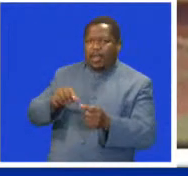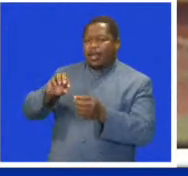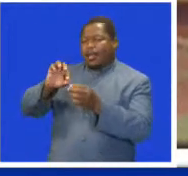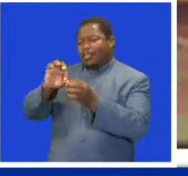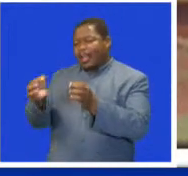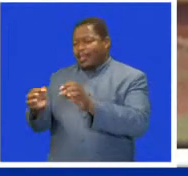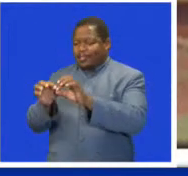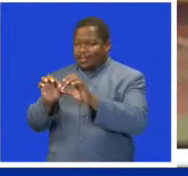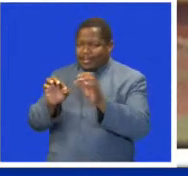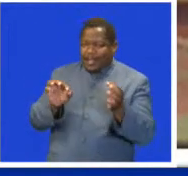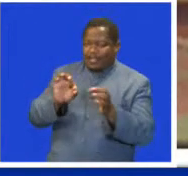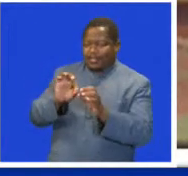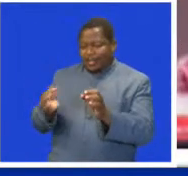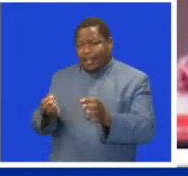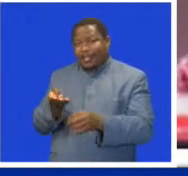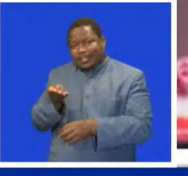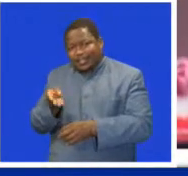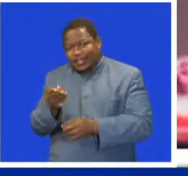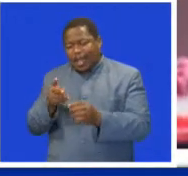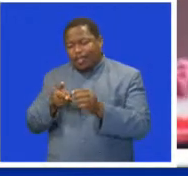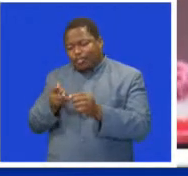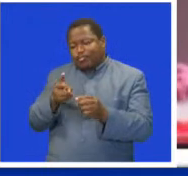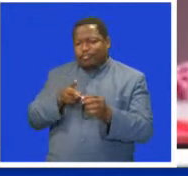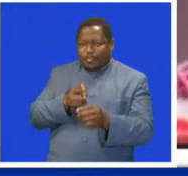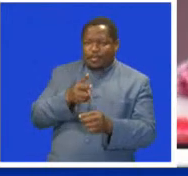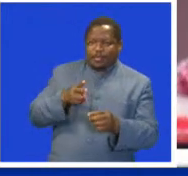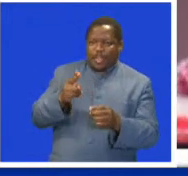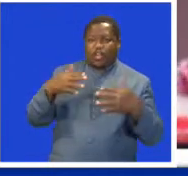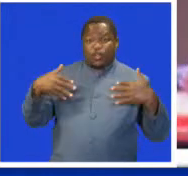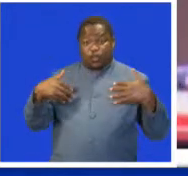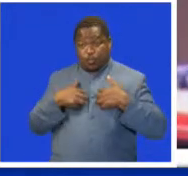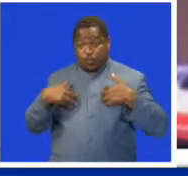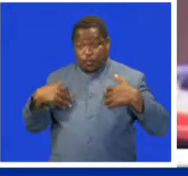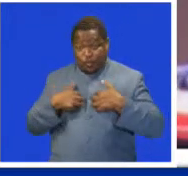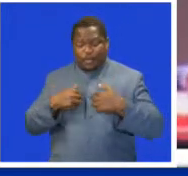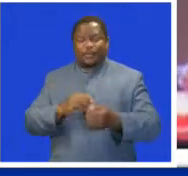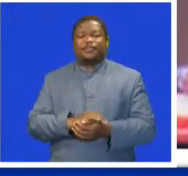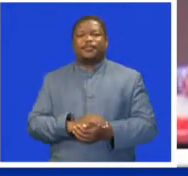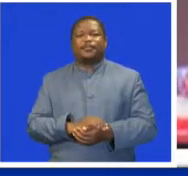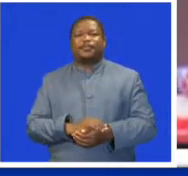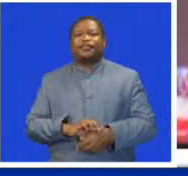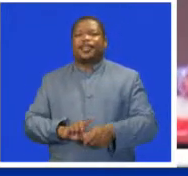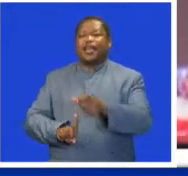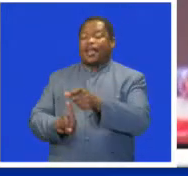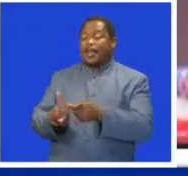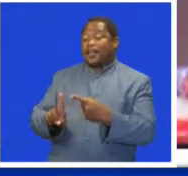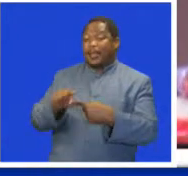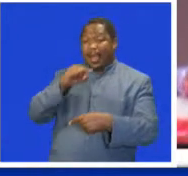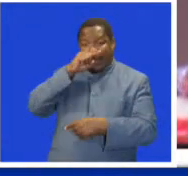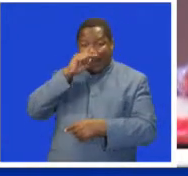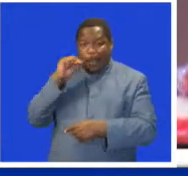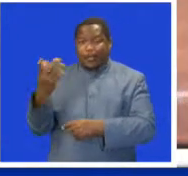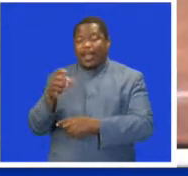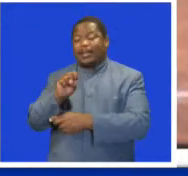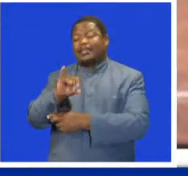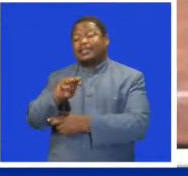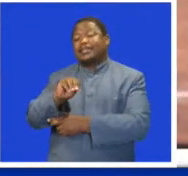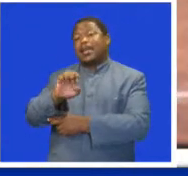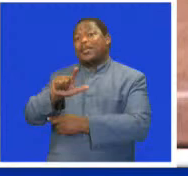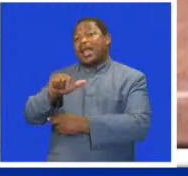lokulima nale education. Bono inkhosi Simelane loyingcenye libandla lifundisa ngekunciphisa kwanza